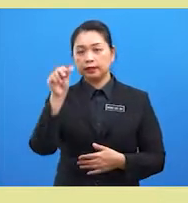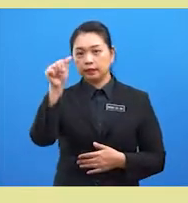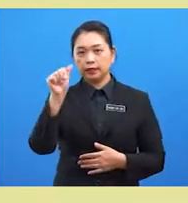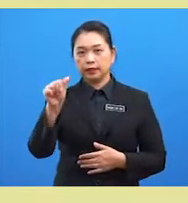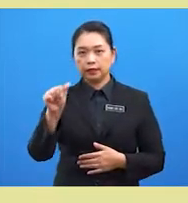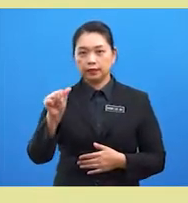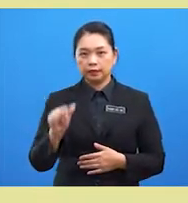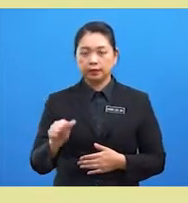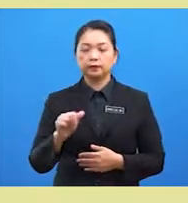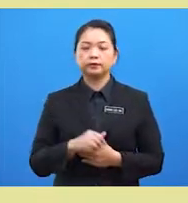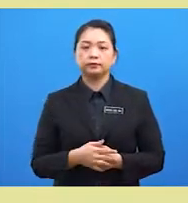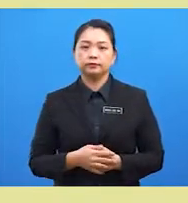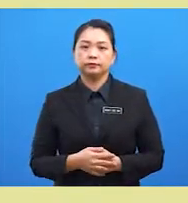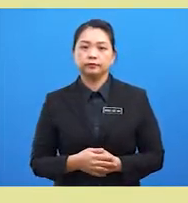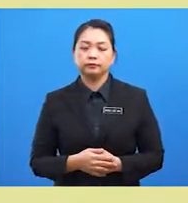A, A, A.